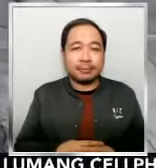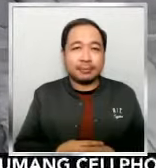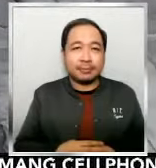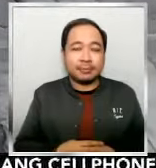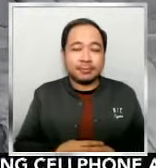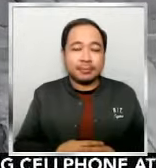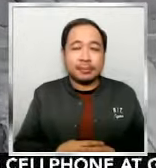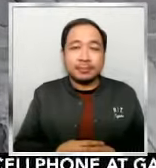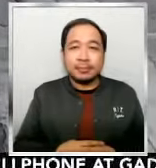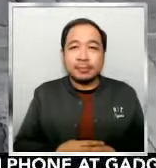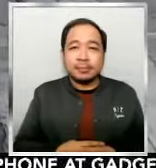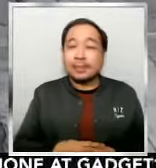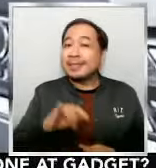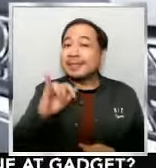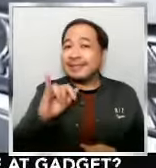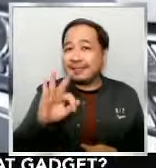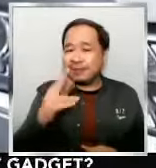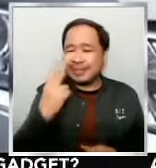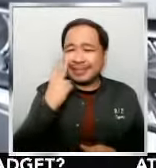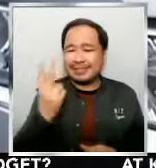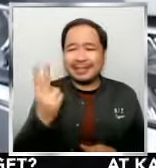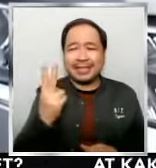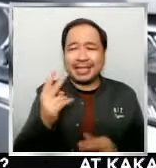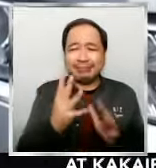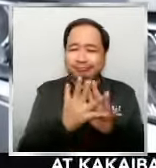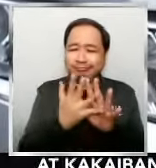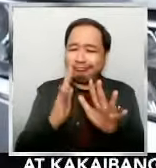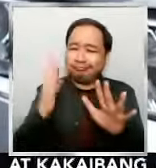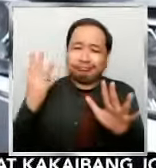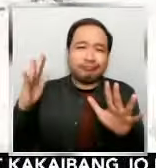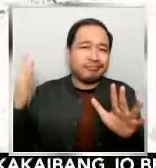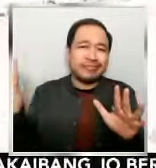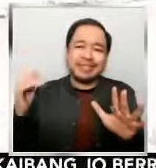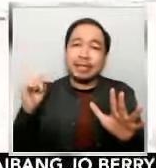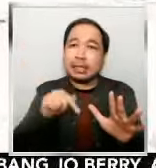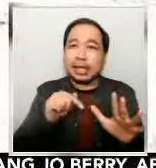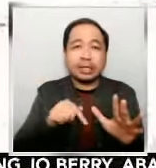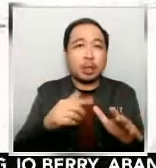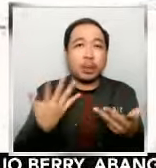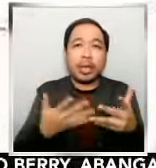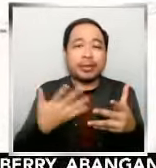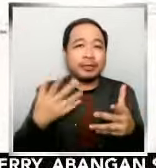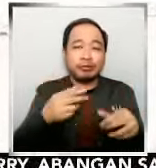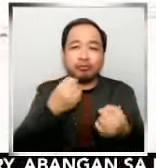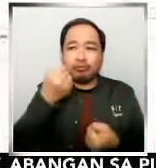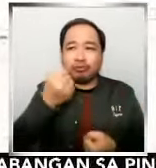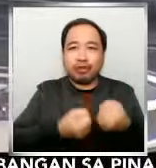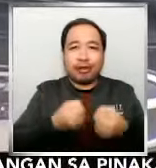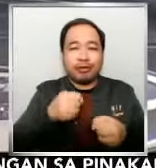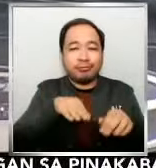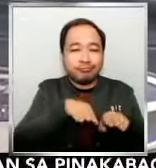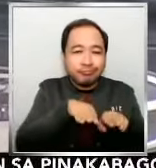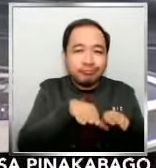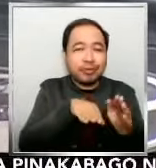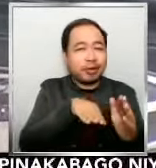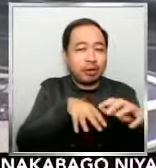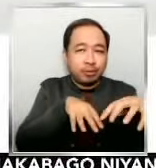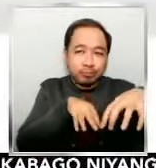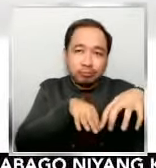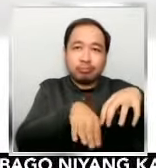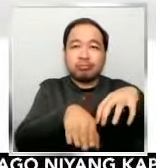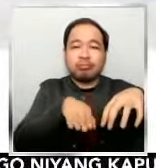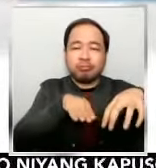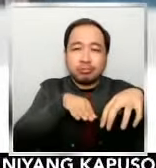Kung pahabaan lang ng pila, maluluma ang drive-thru ng kahit anumang fast food chain sa Metro Manila sa drive-thru